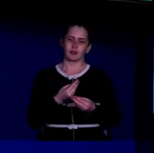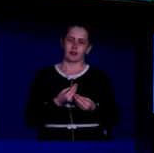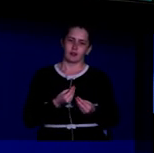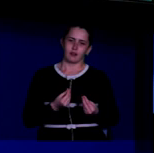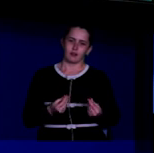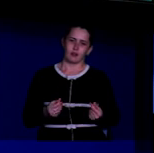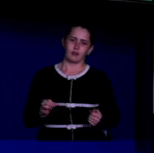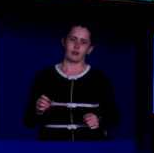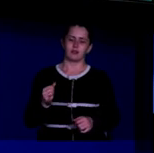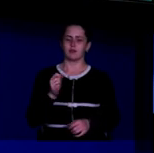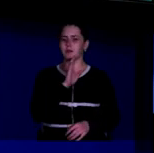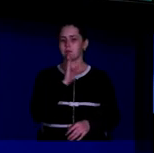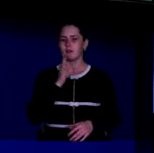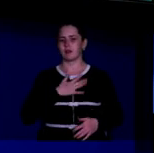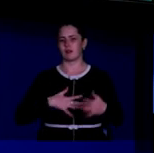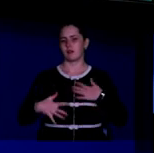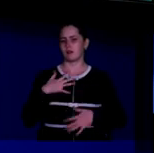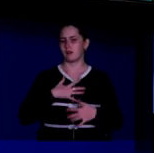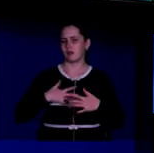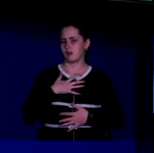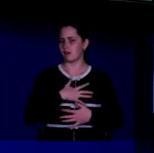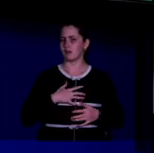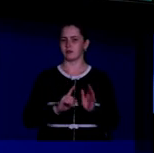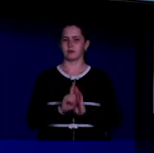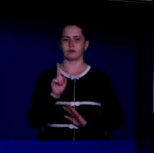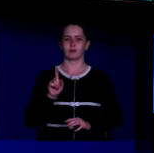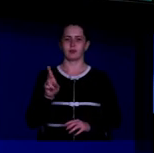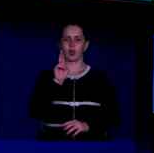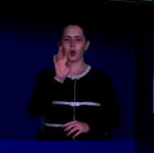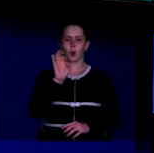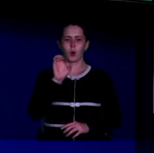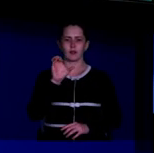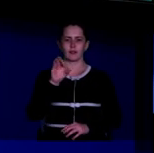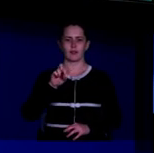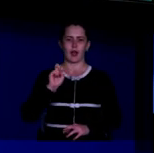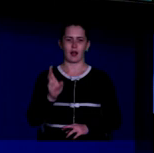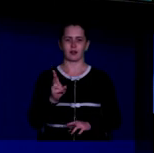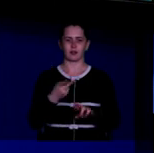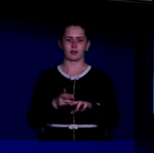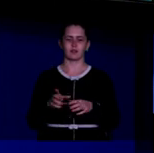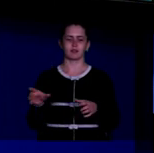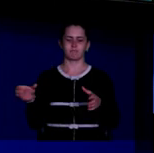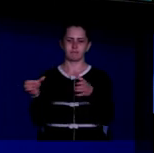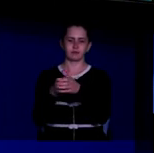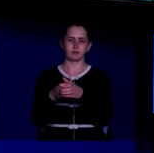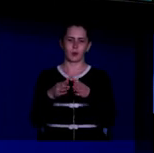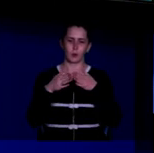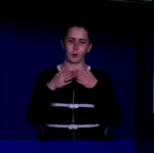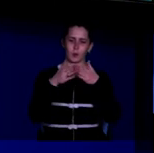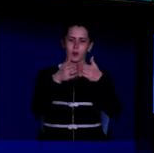глядя на бедную серую шейку. Косяк, ребята, Это стая птиц, летящая углом.